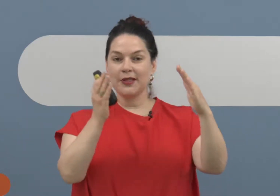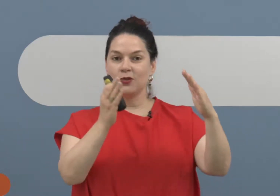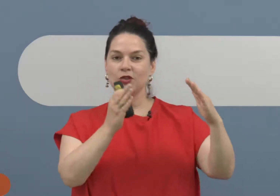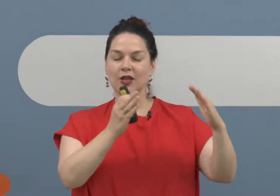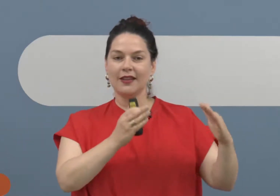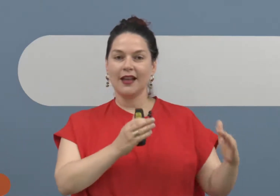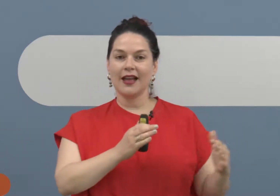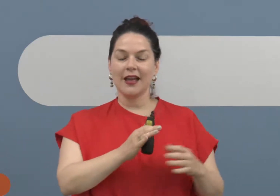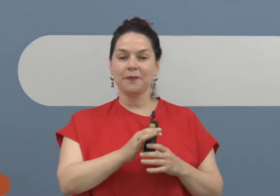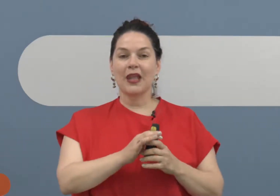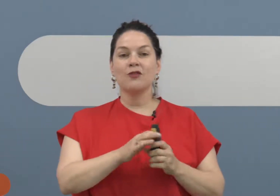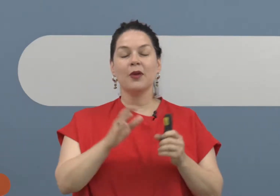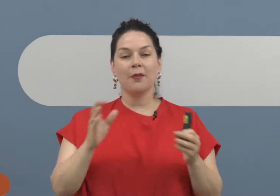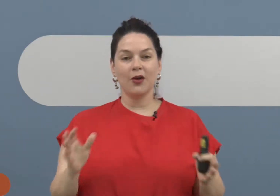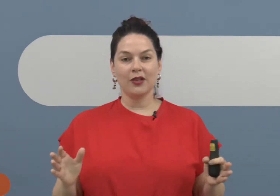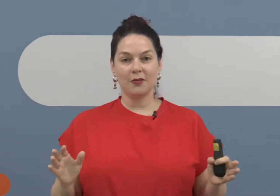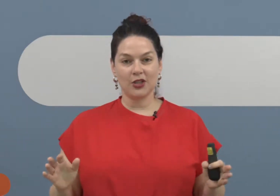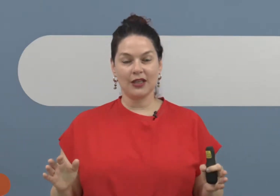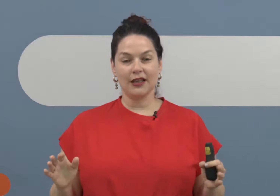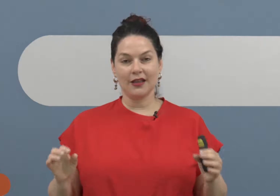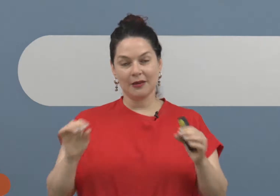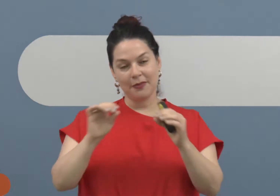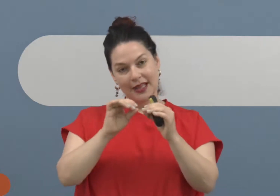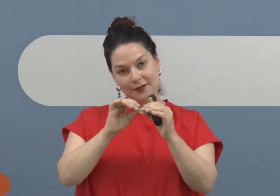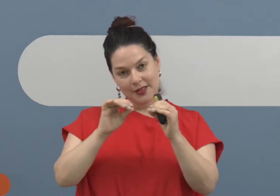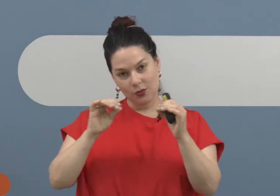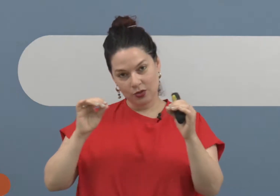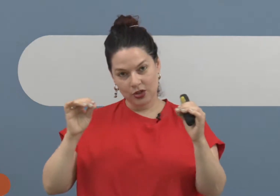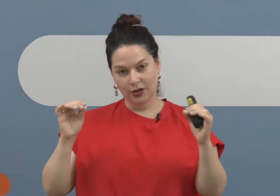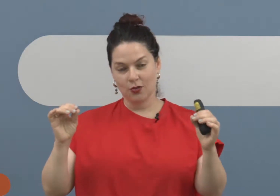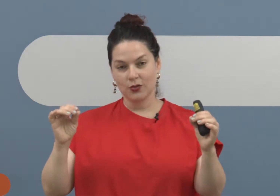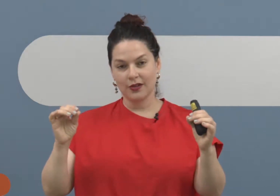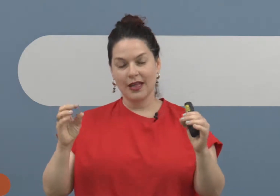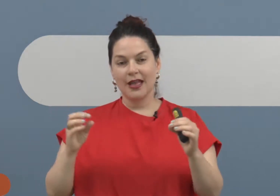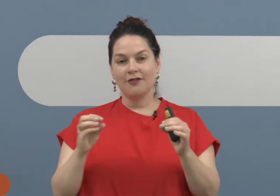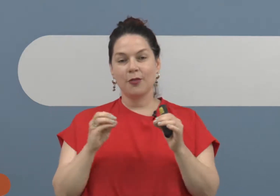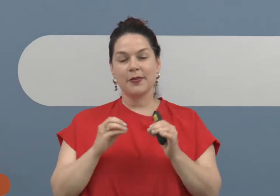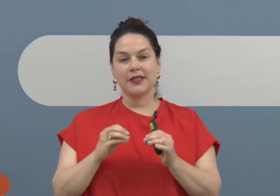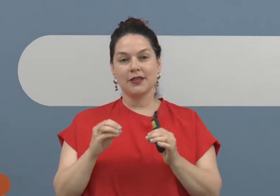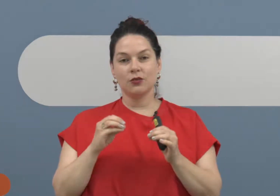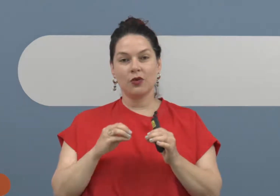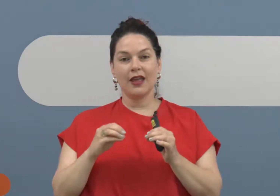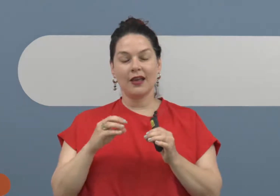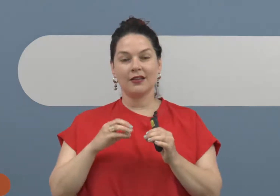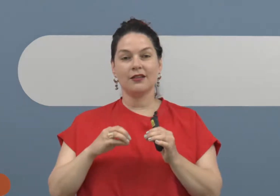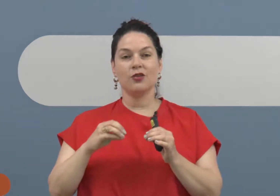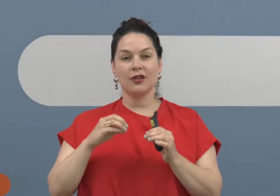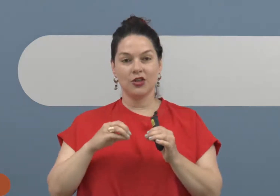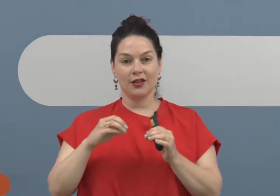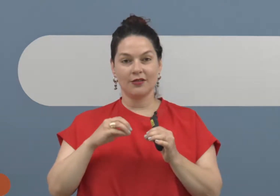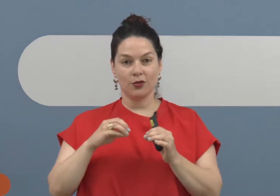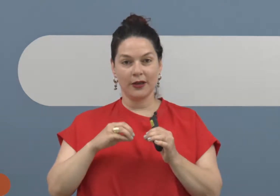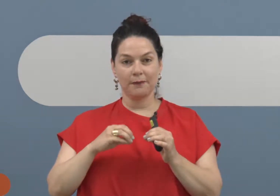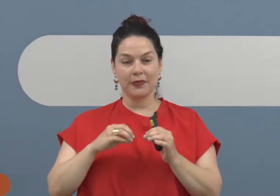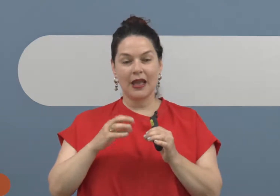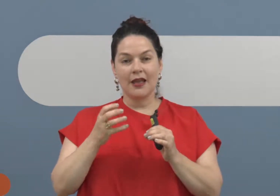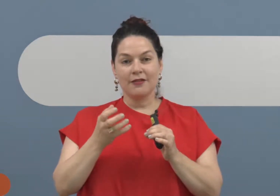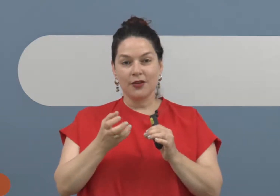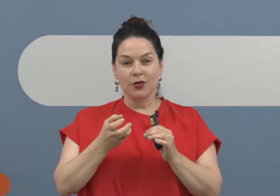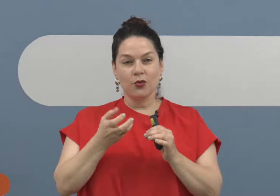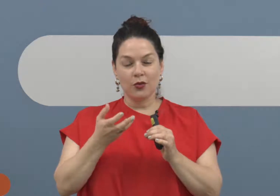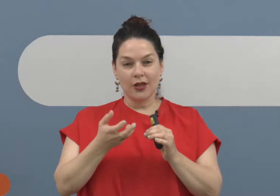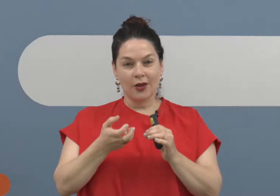פן, כלומר בסוג של הדרגה, הוא מחבר אותן בשתי דרכים. באמצע הוא קושר חוט, ובבסיס הוא לוקח את הדונג של